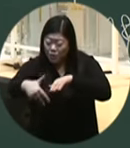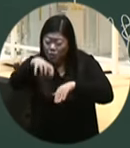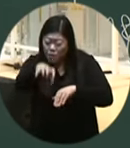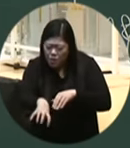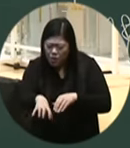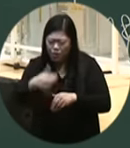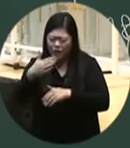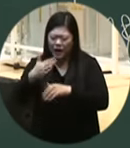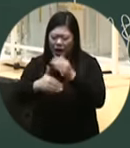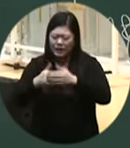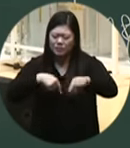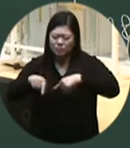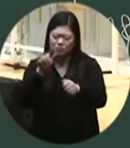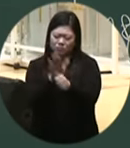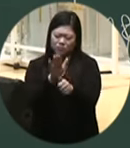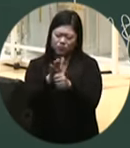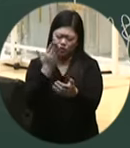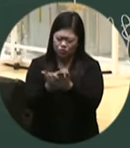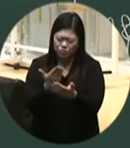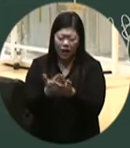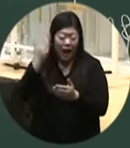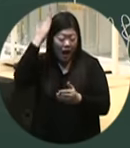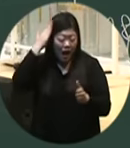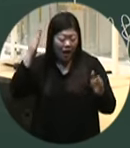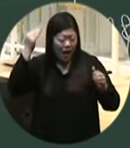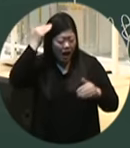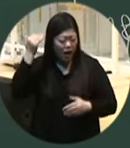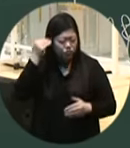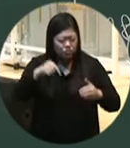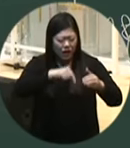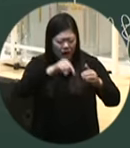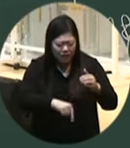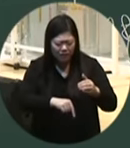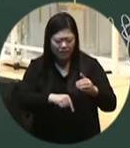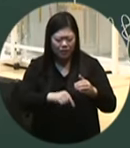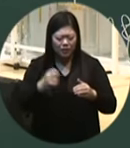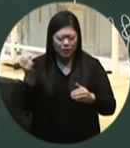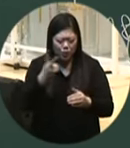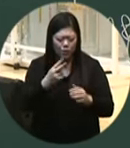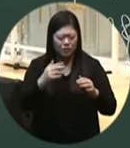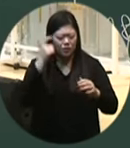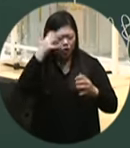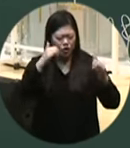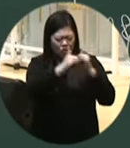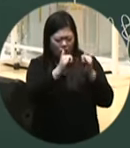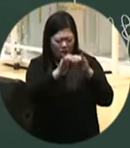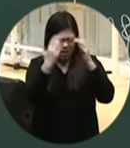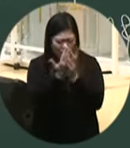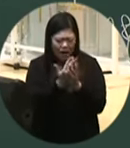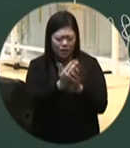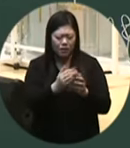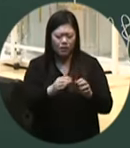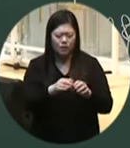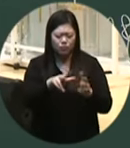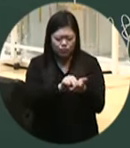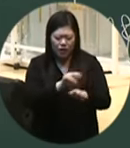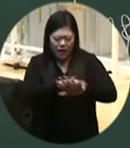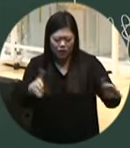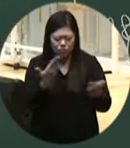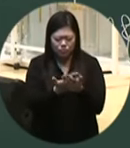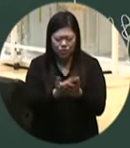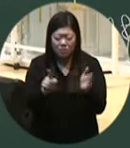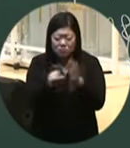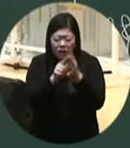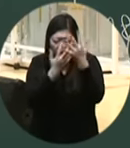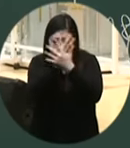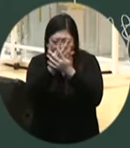허감이 무너지게 해 주시옵소서. May you break down the forces of darkness in our nation. 전쟁 막이 결박되게 해 주시옵소서. May you bind the devil working to war. 불신앙이 결박되게 해 주시옵소서.